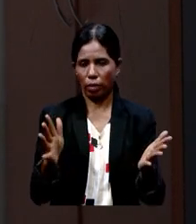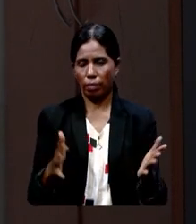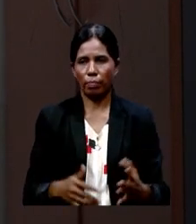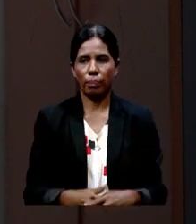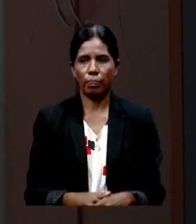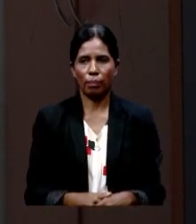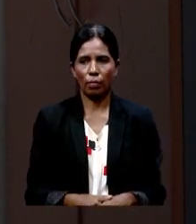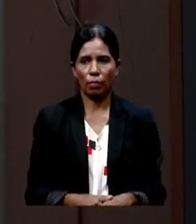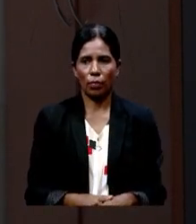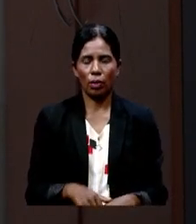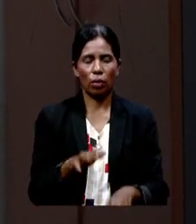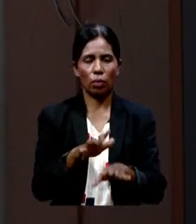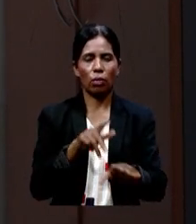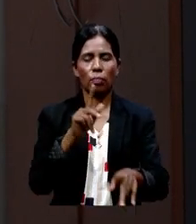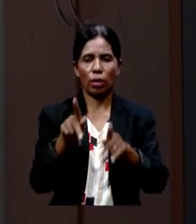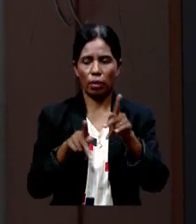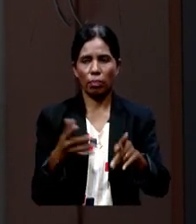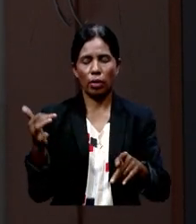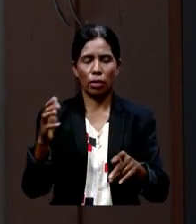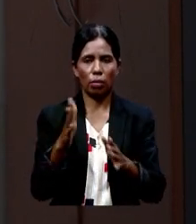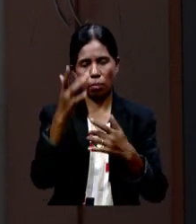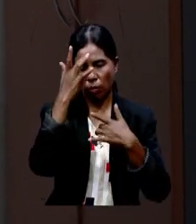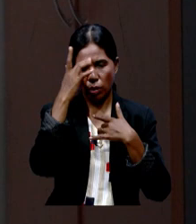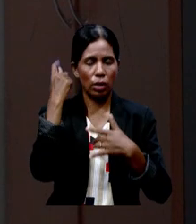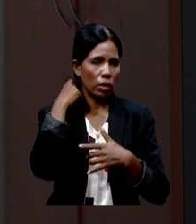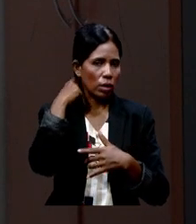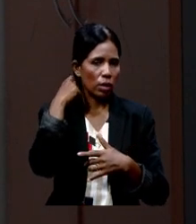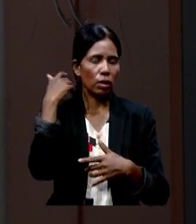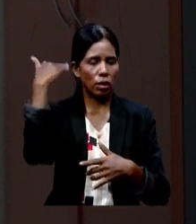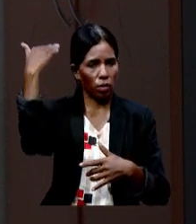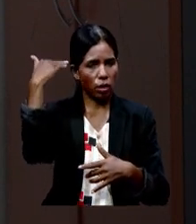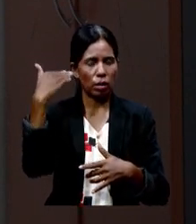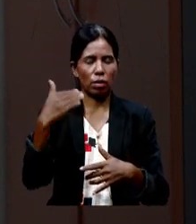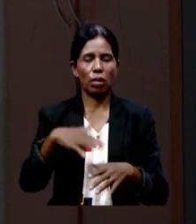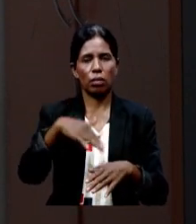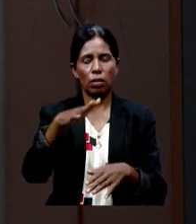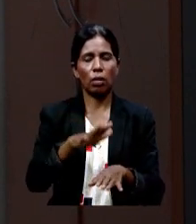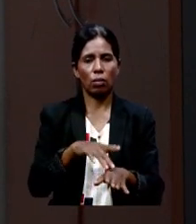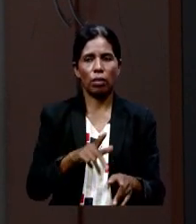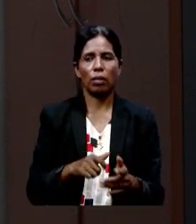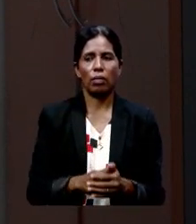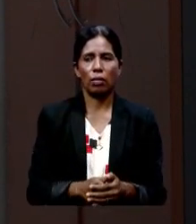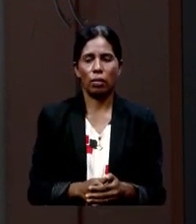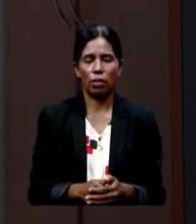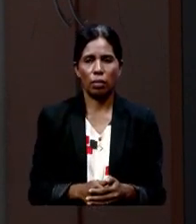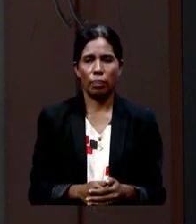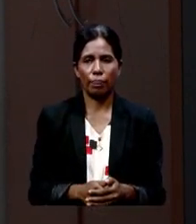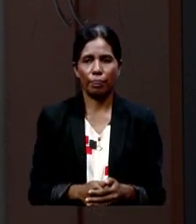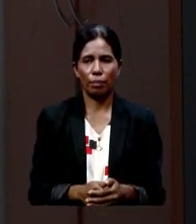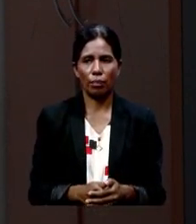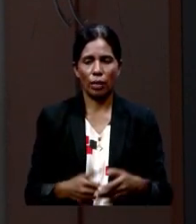afeta basira nebe ke tensan ne afeta ya afeta tambah fuin rap